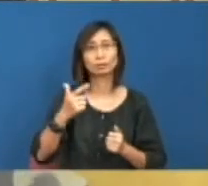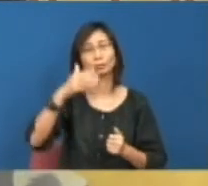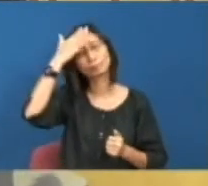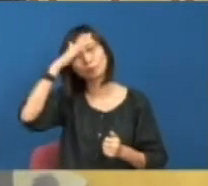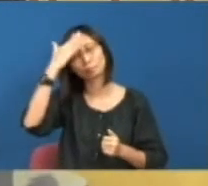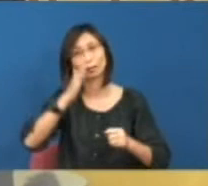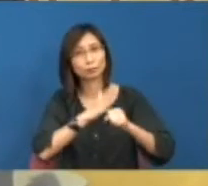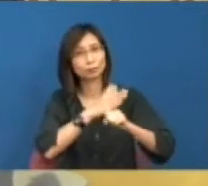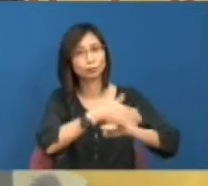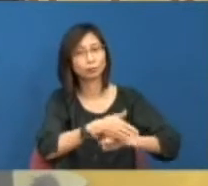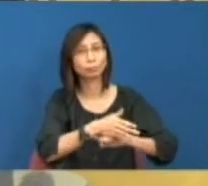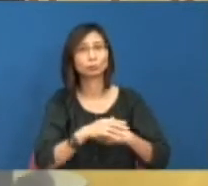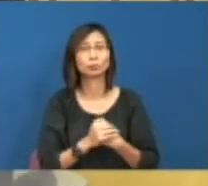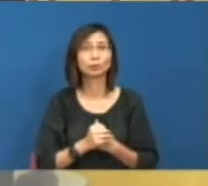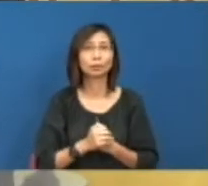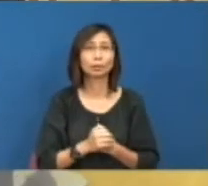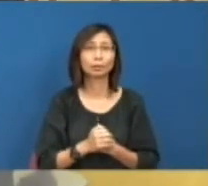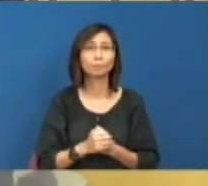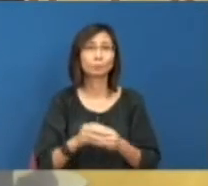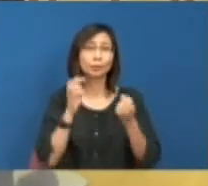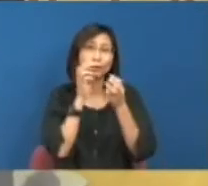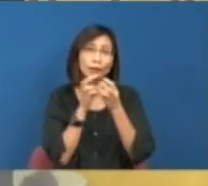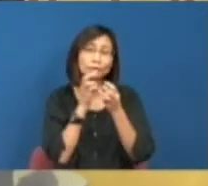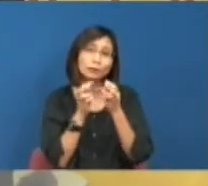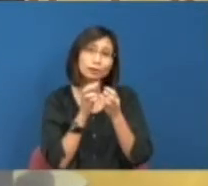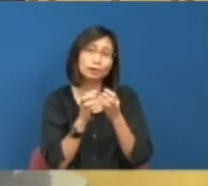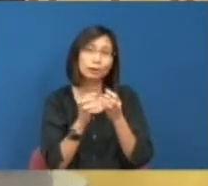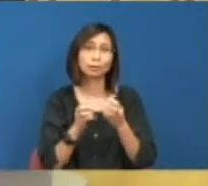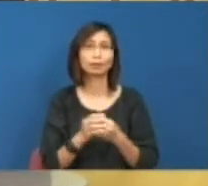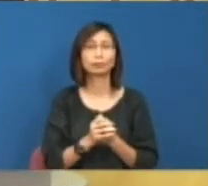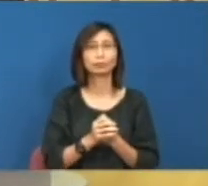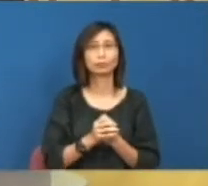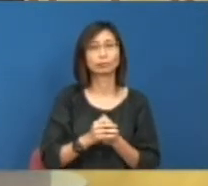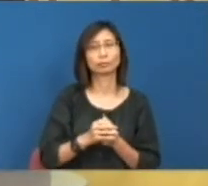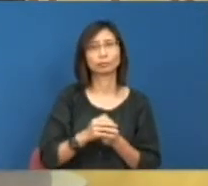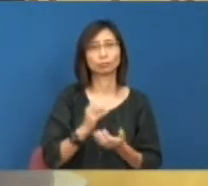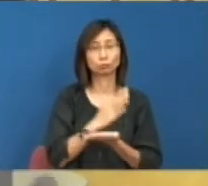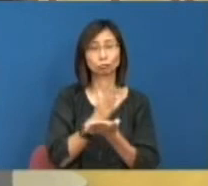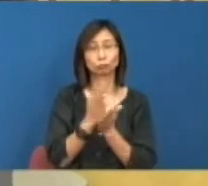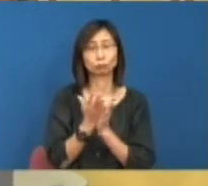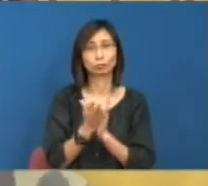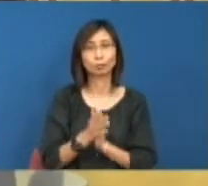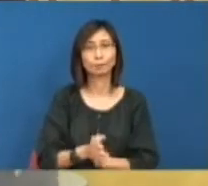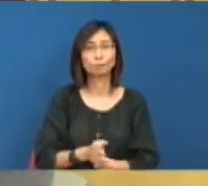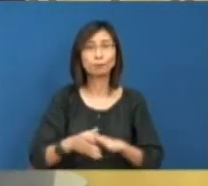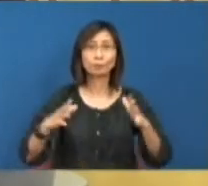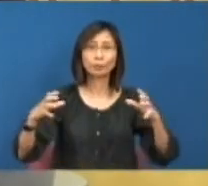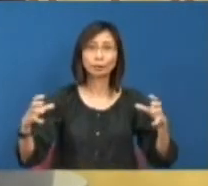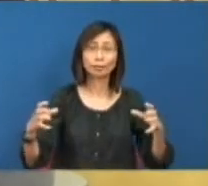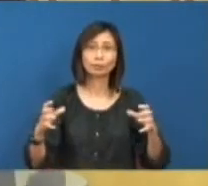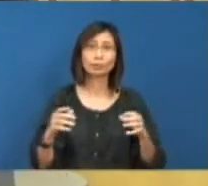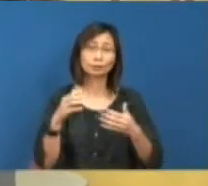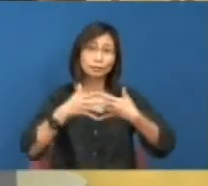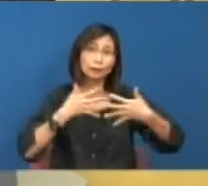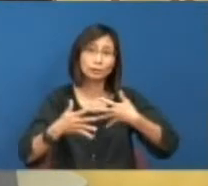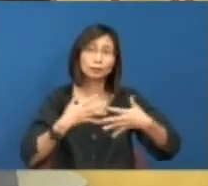呢個就係我哋講嘅所謂分析、論述以至理論嘅層面。而呢啲咁嘅大嘅嘢，如